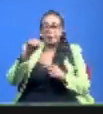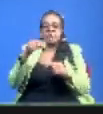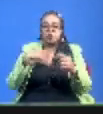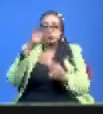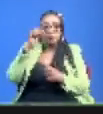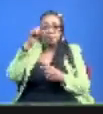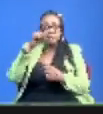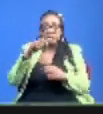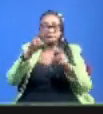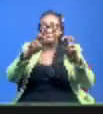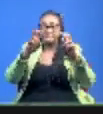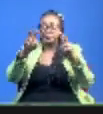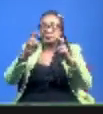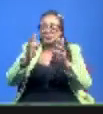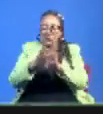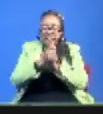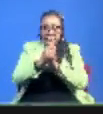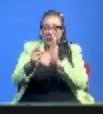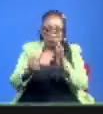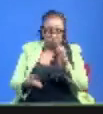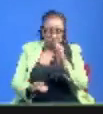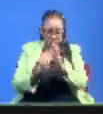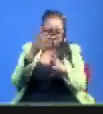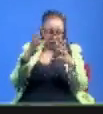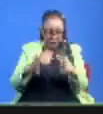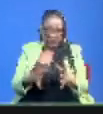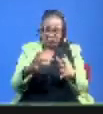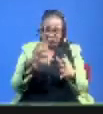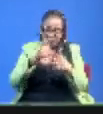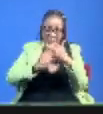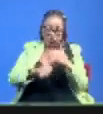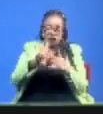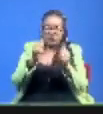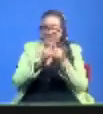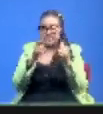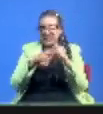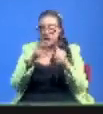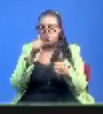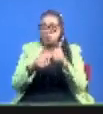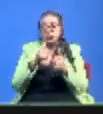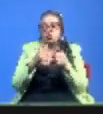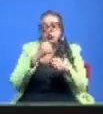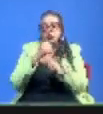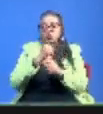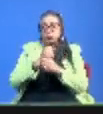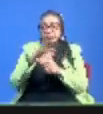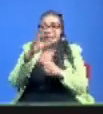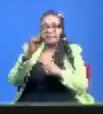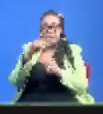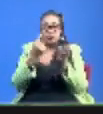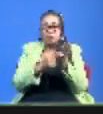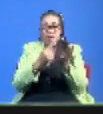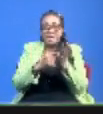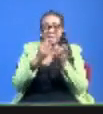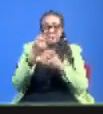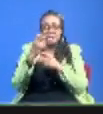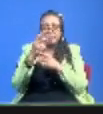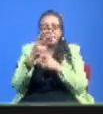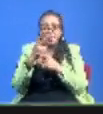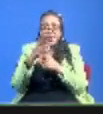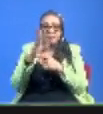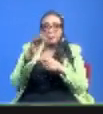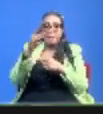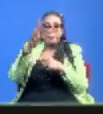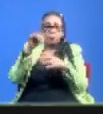kusaka vipaji ili kuunda timu ya walio chini ya miaka 17 ambayo itashiriki kombe la Sekafa nchini Uganda mwezi Disemba. Babu